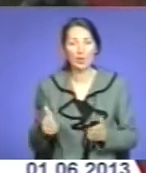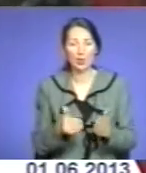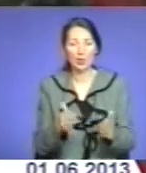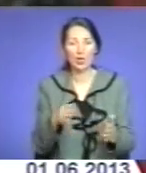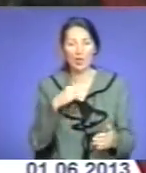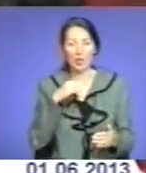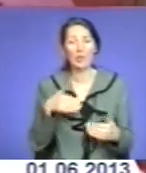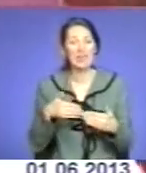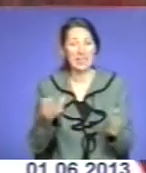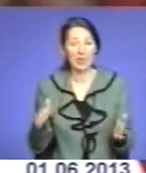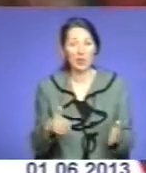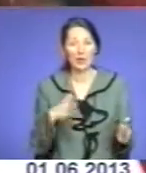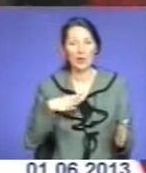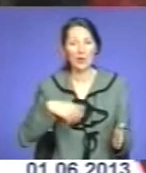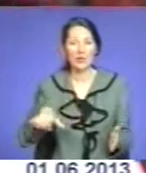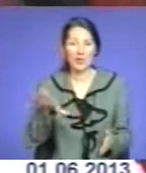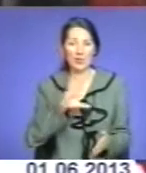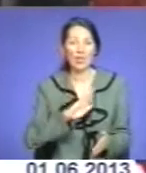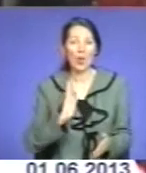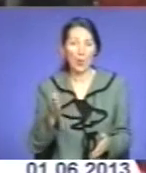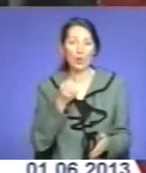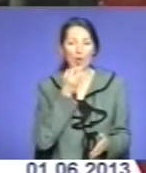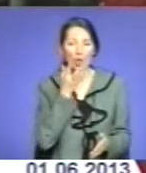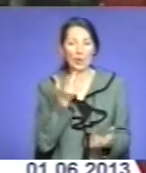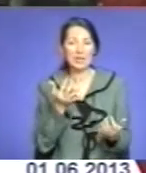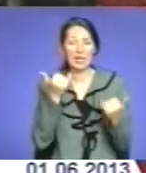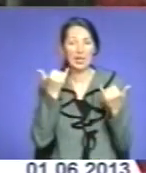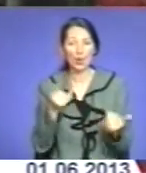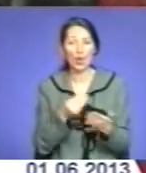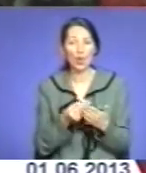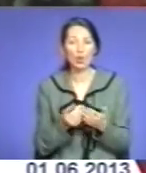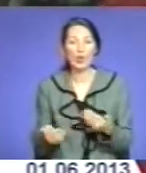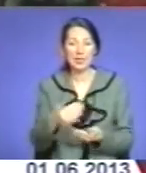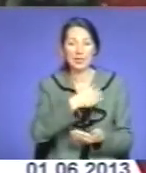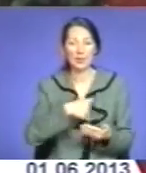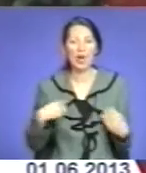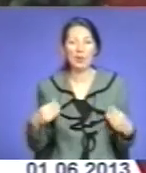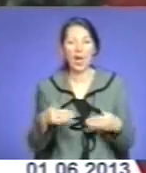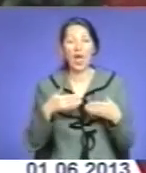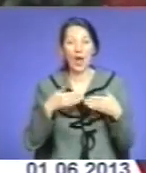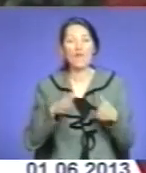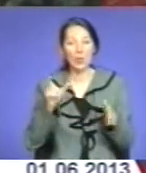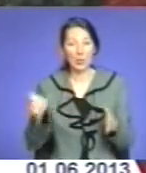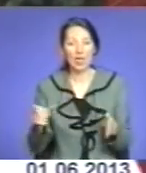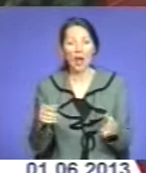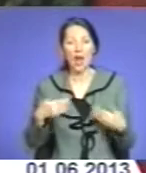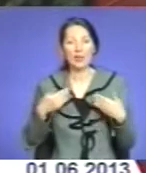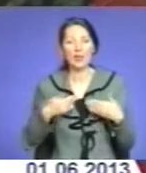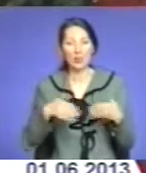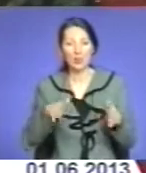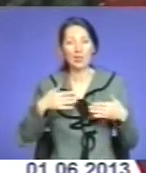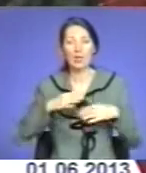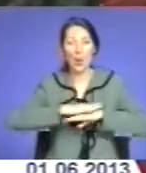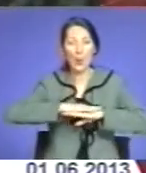відкритих доріг. Сподіваємося, все в нас буде добре. А скільки сьогодні коштує зібрати випускника на випускний бал? Чесно